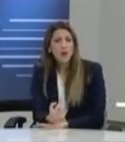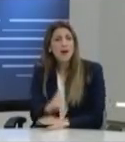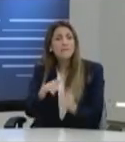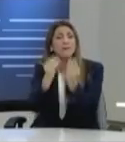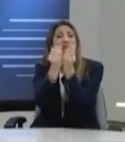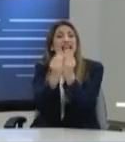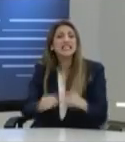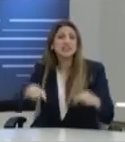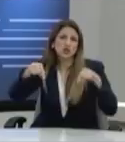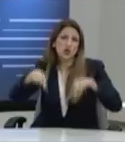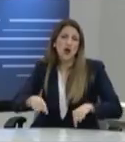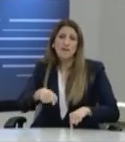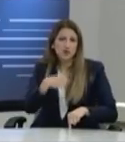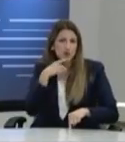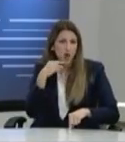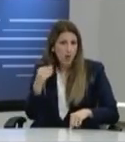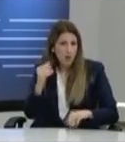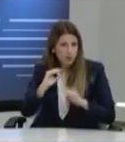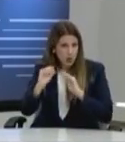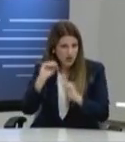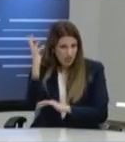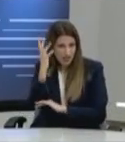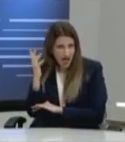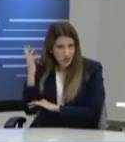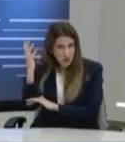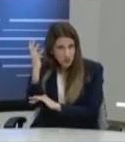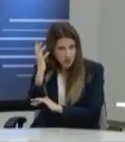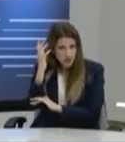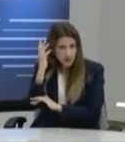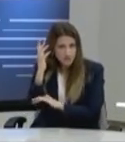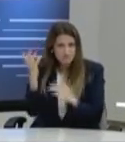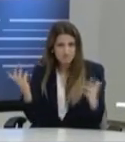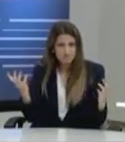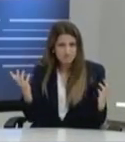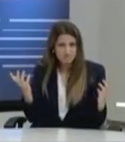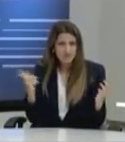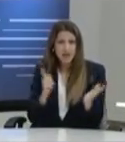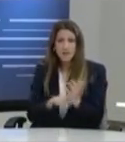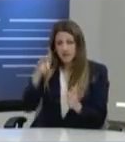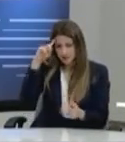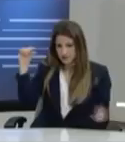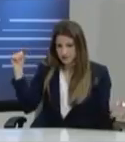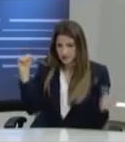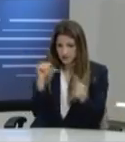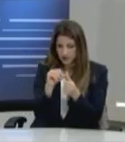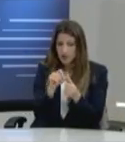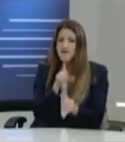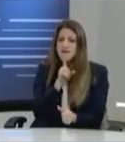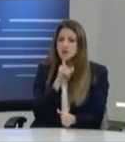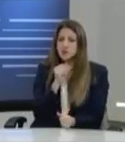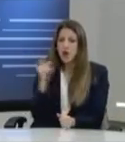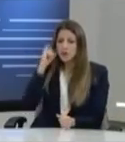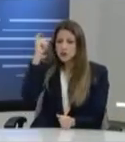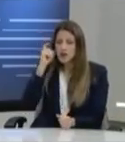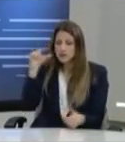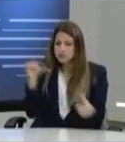πρέπει να το λύσετε το θέμα. Προστατεύουμε κανένα δάσος το οποίο δεν είναι πια δάσος, με το να μείνουμε προσκολλημένοι σε αυτή τη